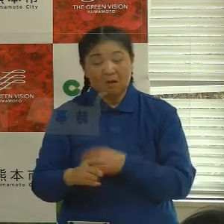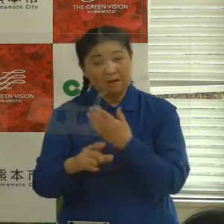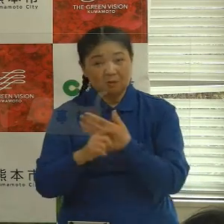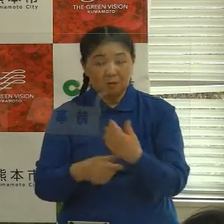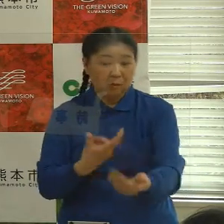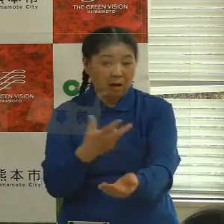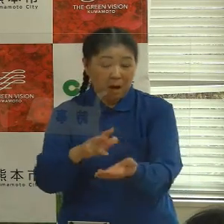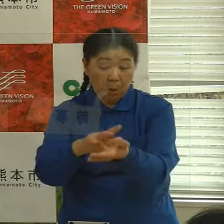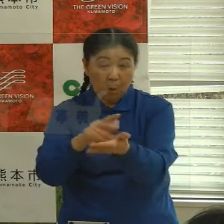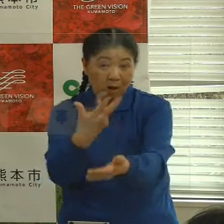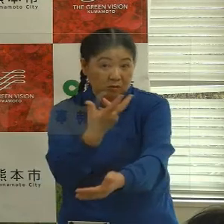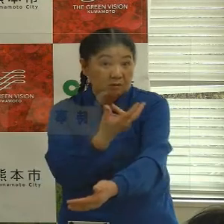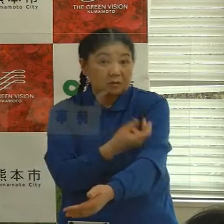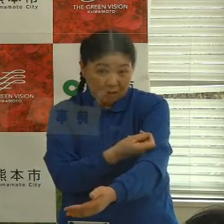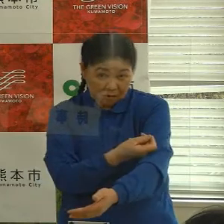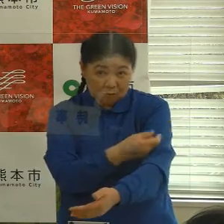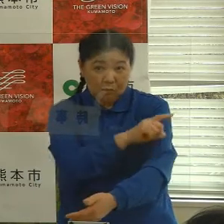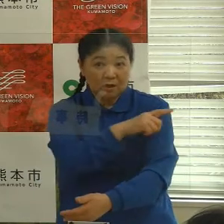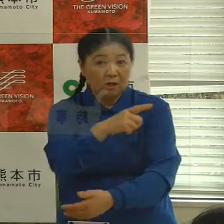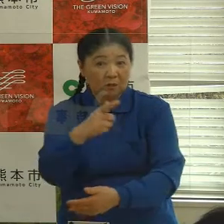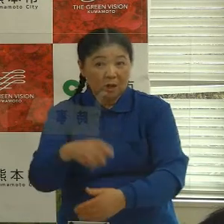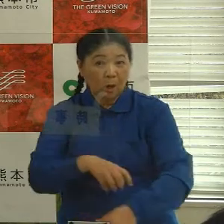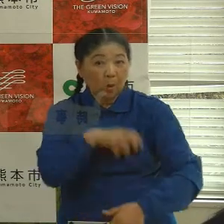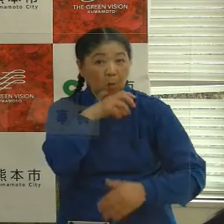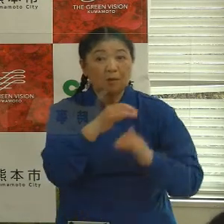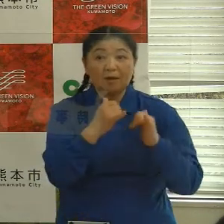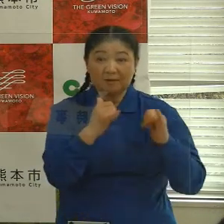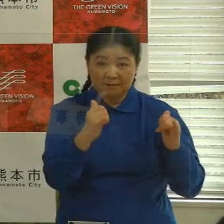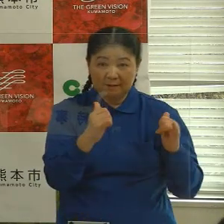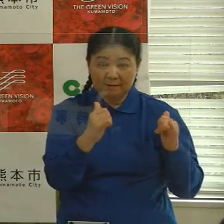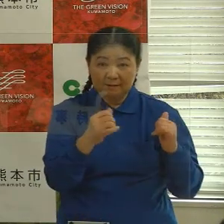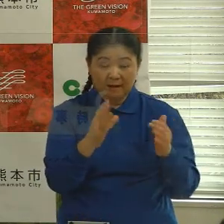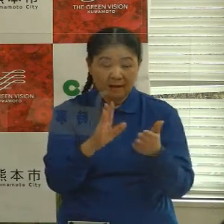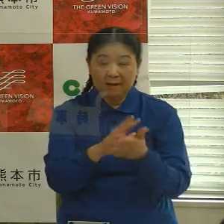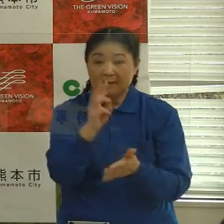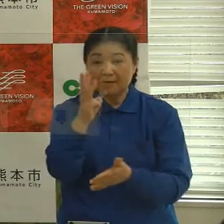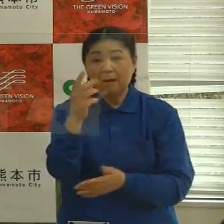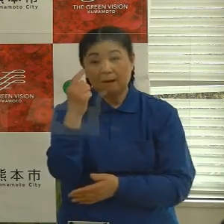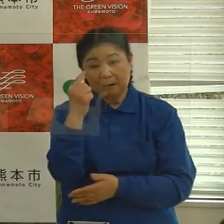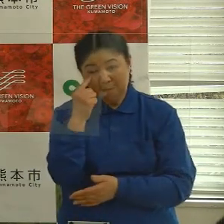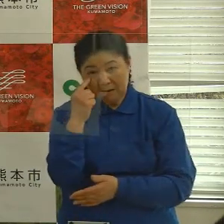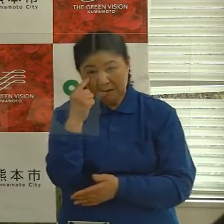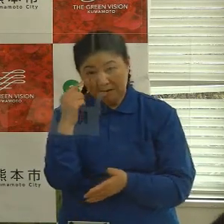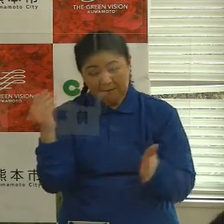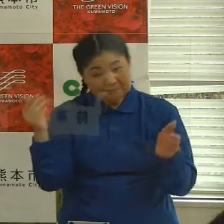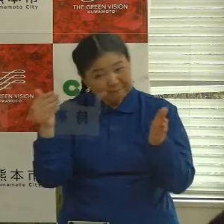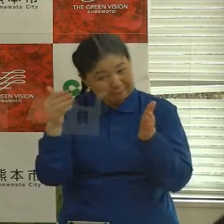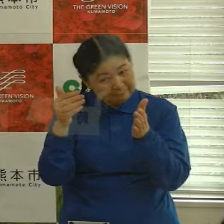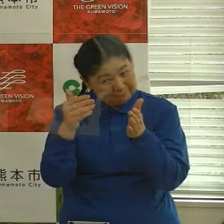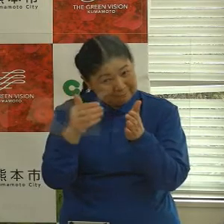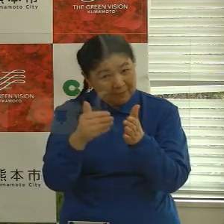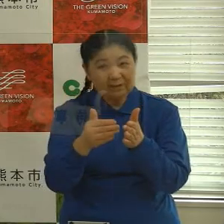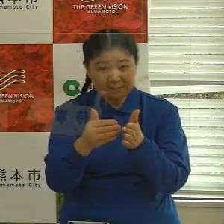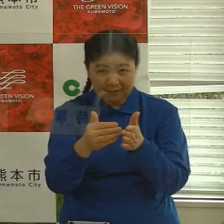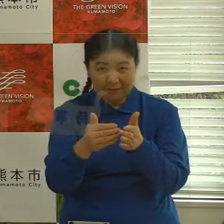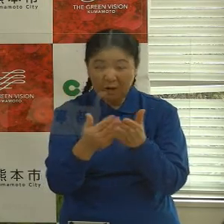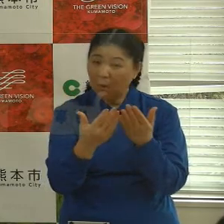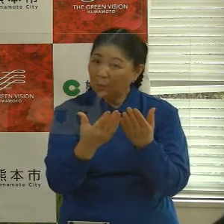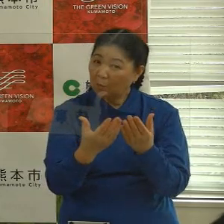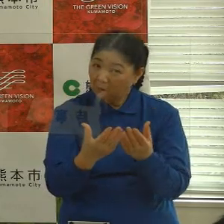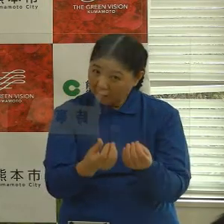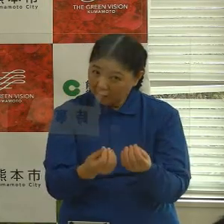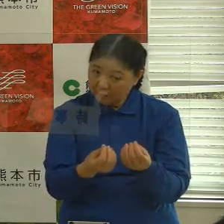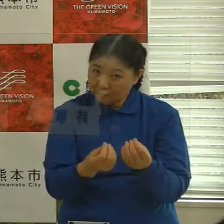ワクチンの接種であるとか、いろんなことが今後高齢者の皆さんの3回目の接種がもう今月中には大体終